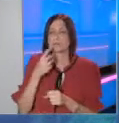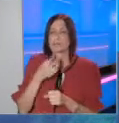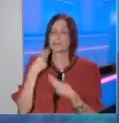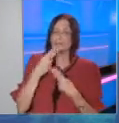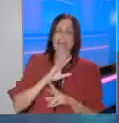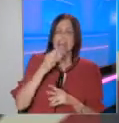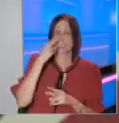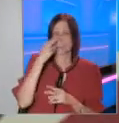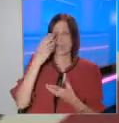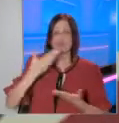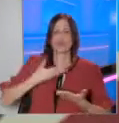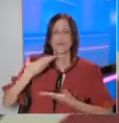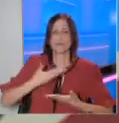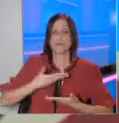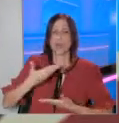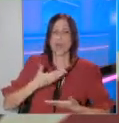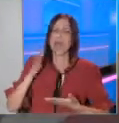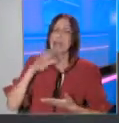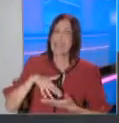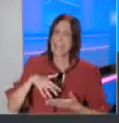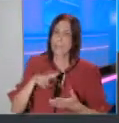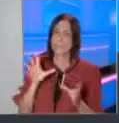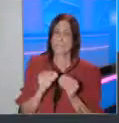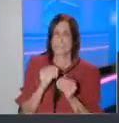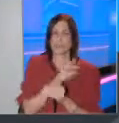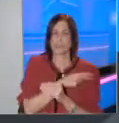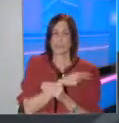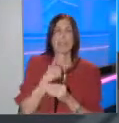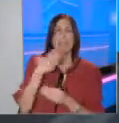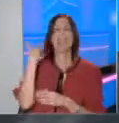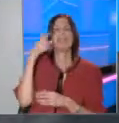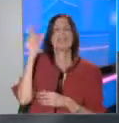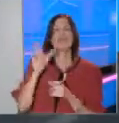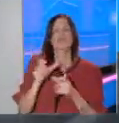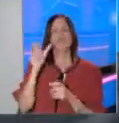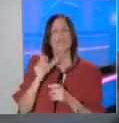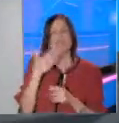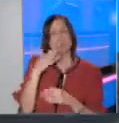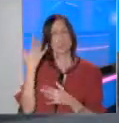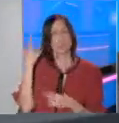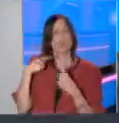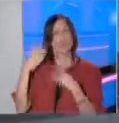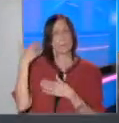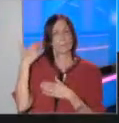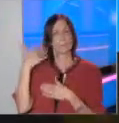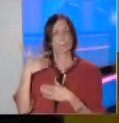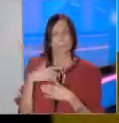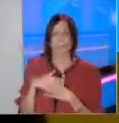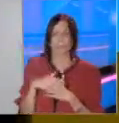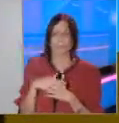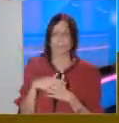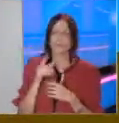לשיתוף פעולה... גם עם המשטרה. אני רוצה לומר לך, אני הייתי תושב ירושלים עד לפני מספר שנים. ושש